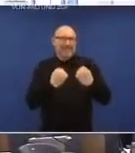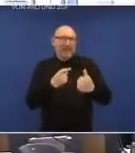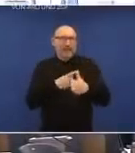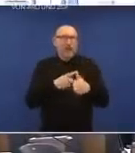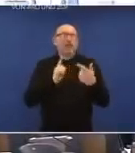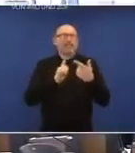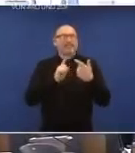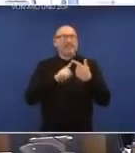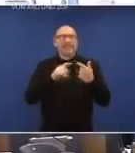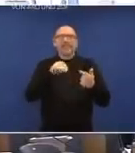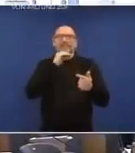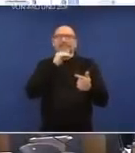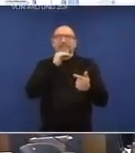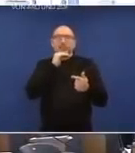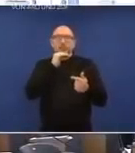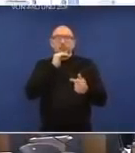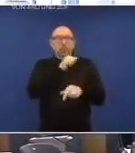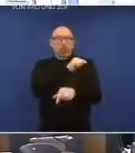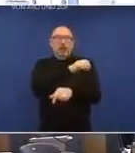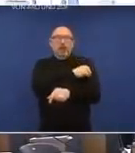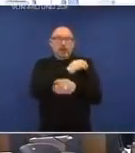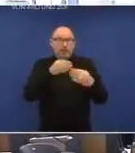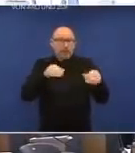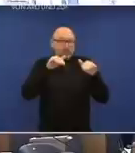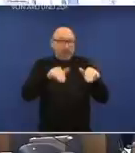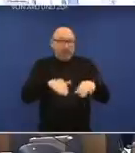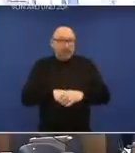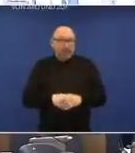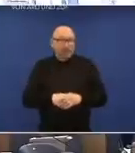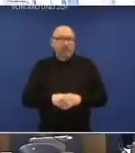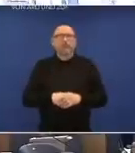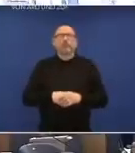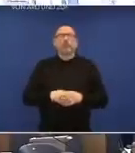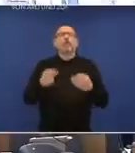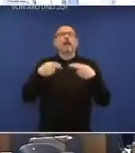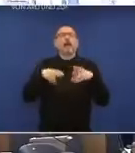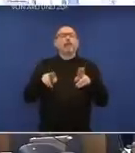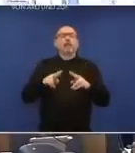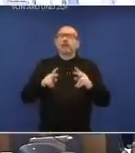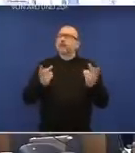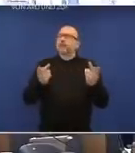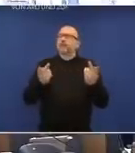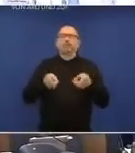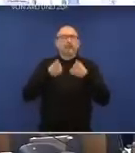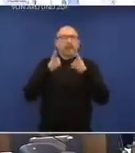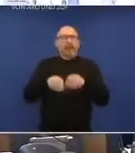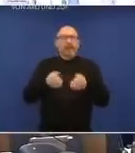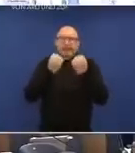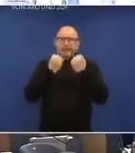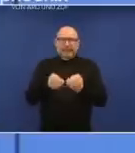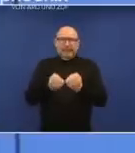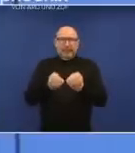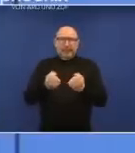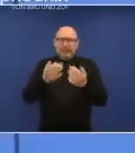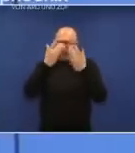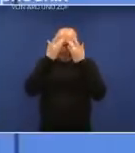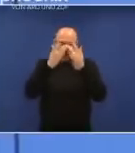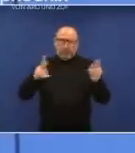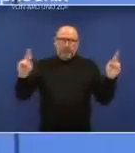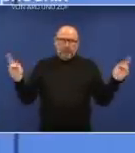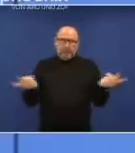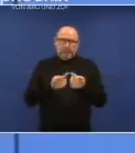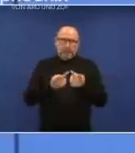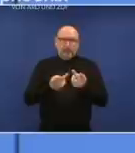Kinder? Sie haben dieselbe Rechtssicherheit wie bei den anderen Impfungen auch. denn es gibt eine Zulassung für